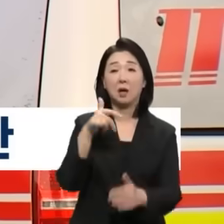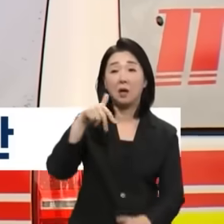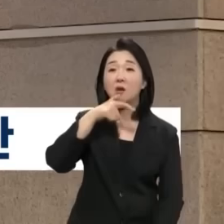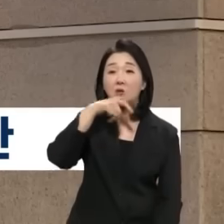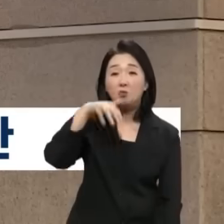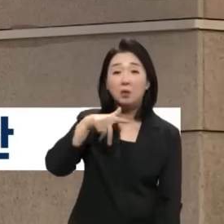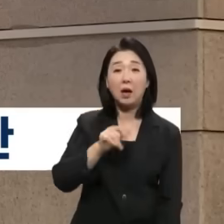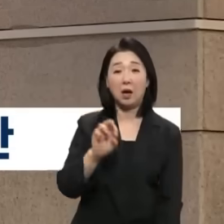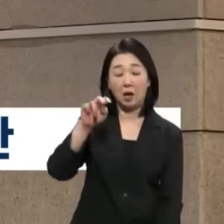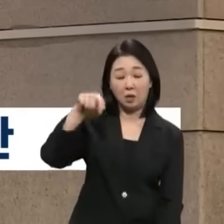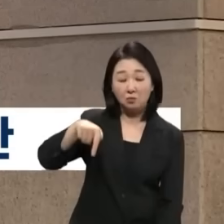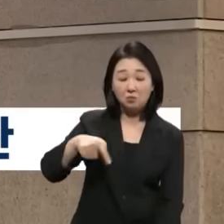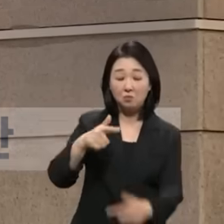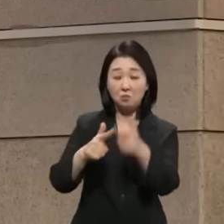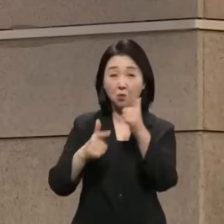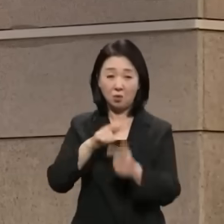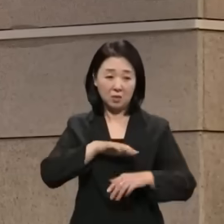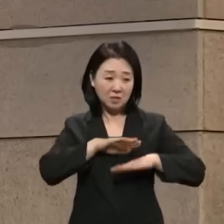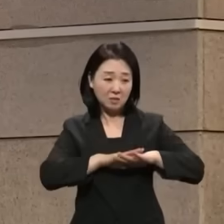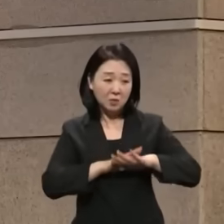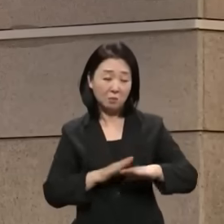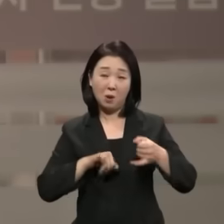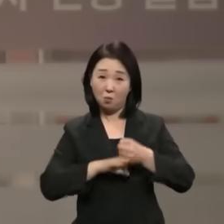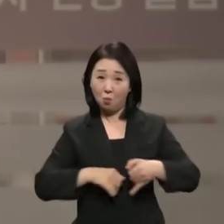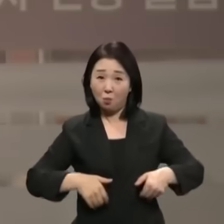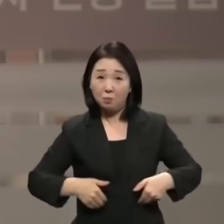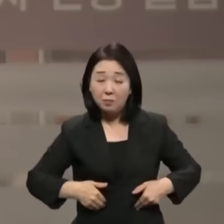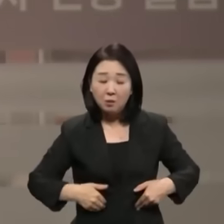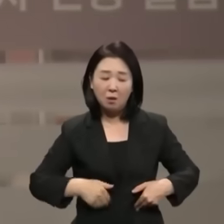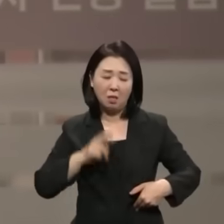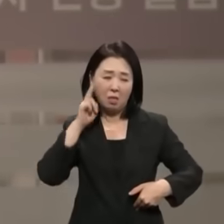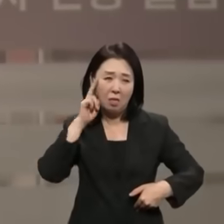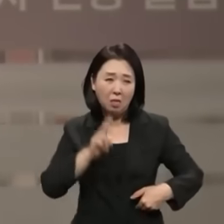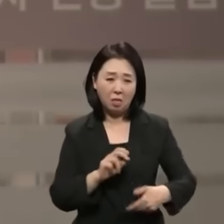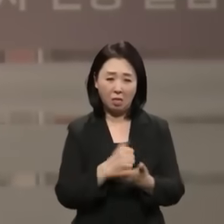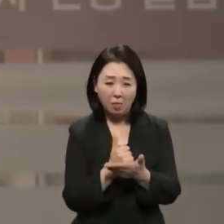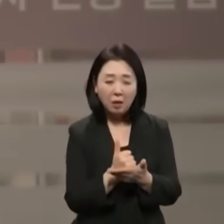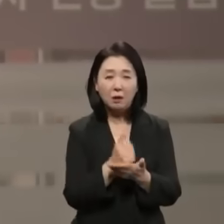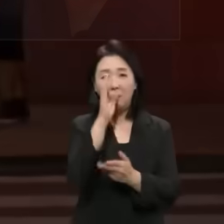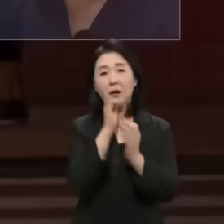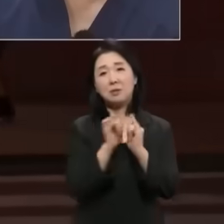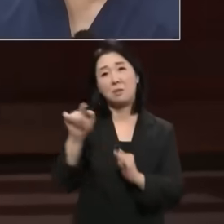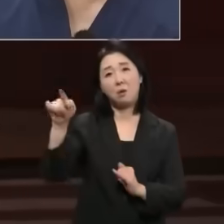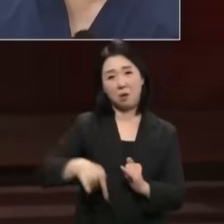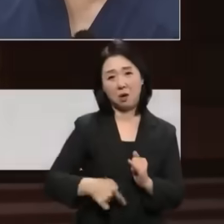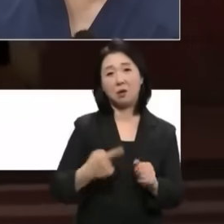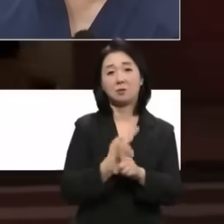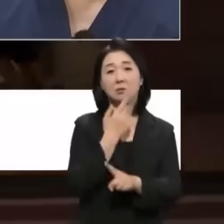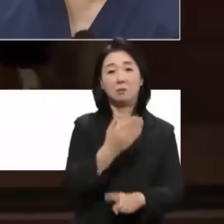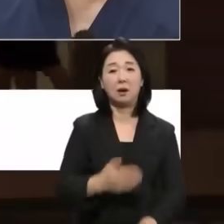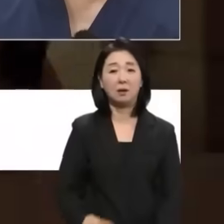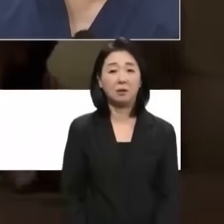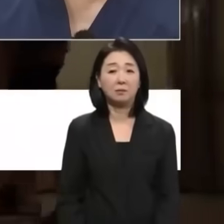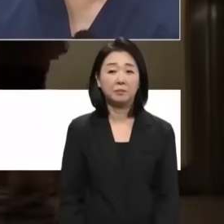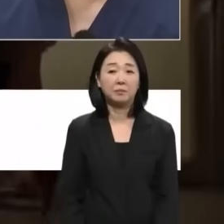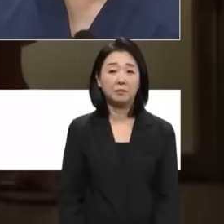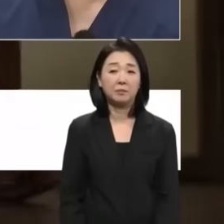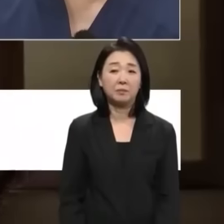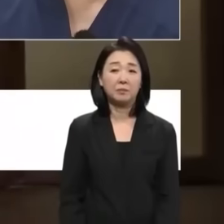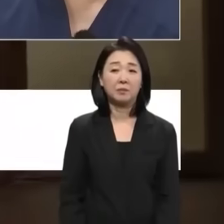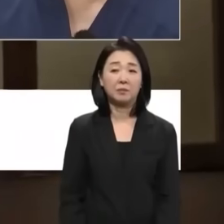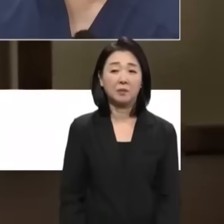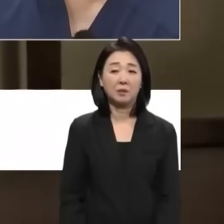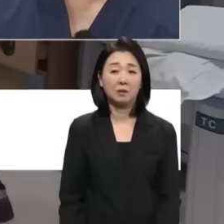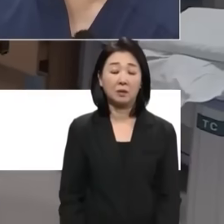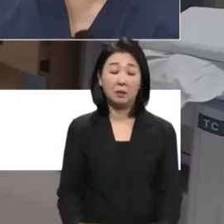매주 목요일 심폐소생술 필요 환자 등 초중 환자만 받기로 했습니다 명이 안 되는 병원들은 어떤